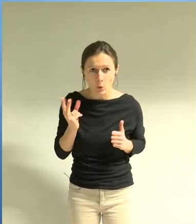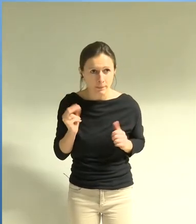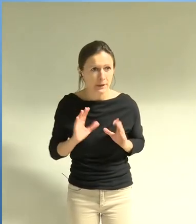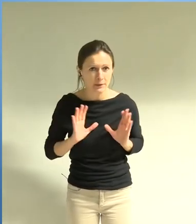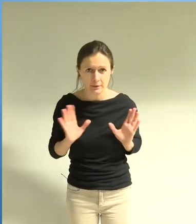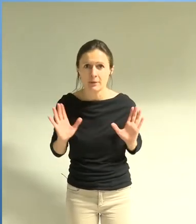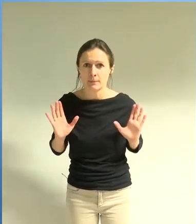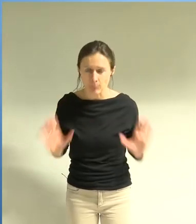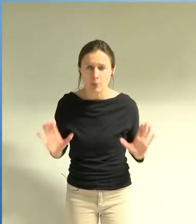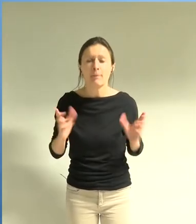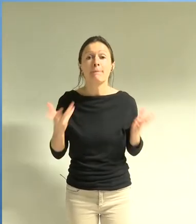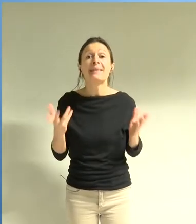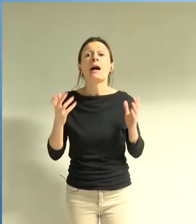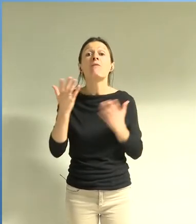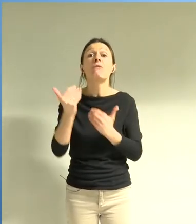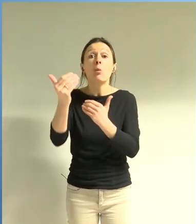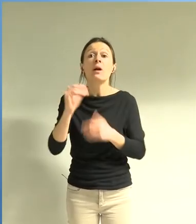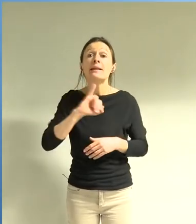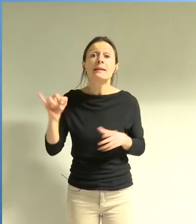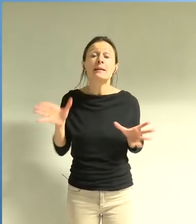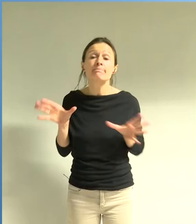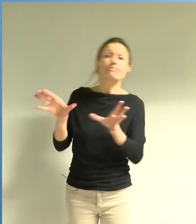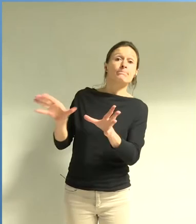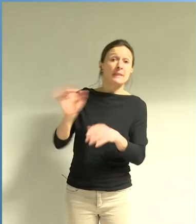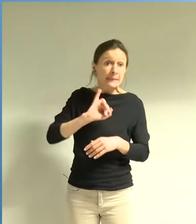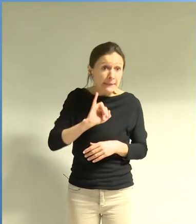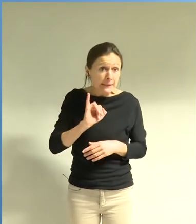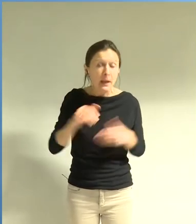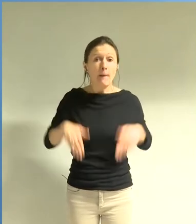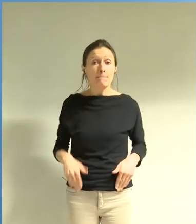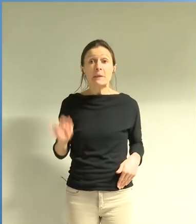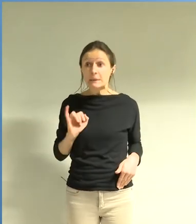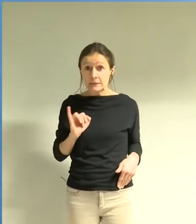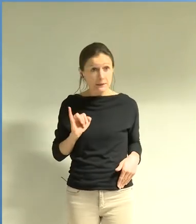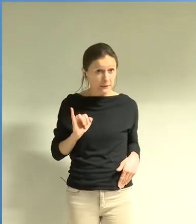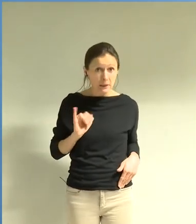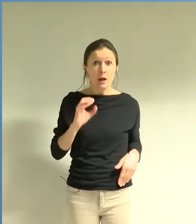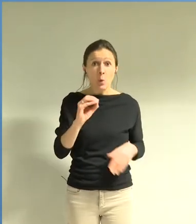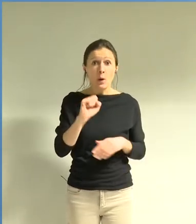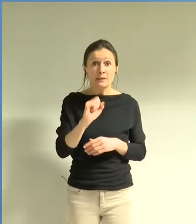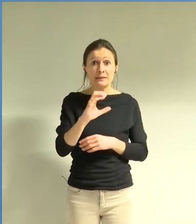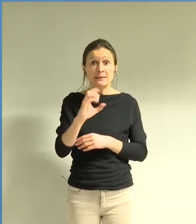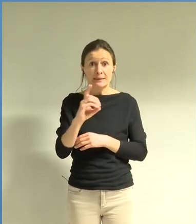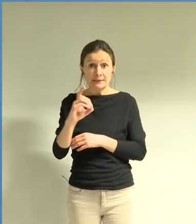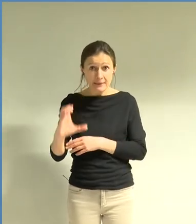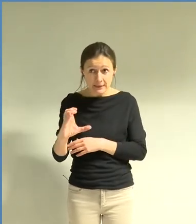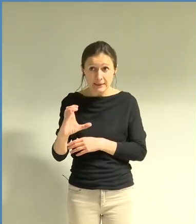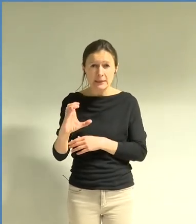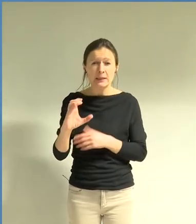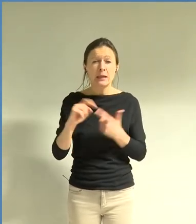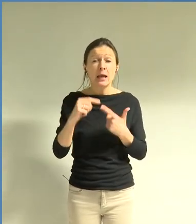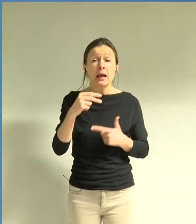qui ne prend pas part au vote qui s'abstient donc aux essais des décès est naze